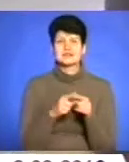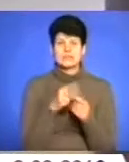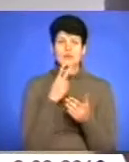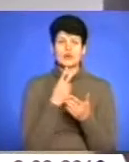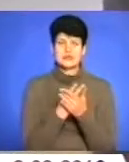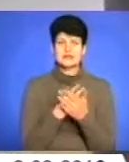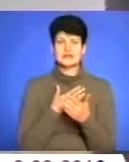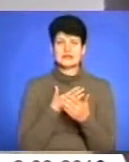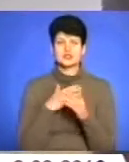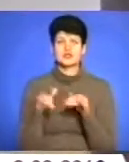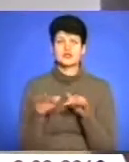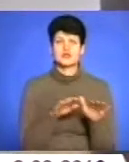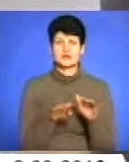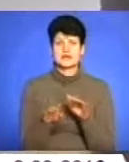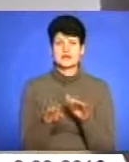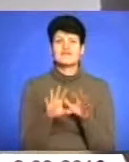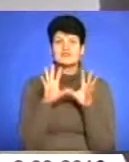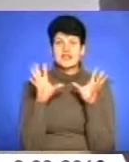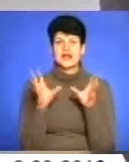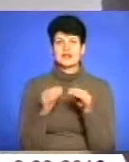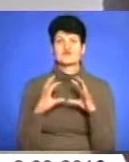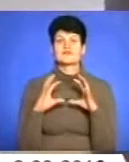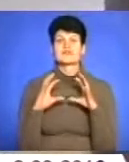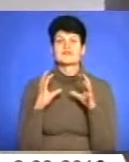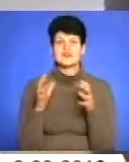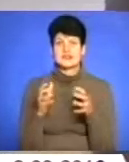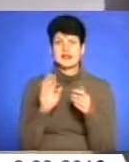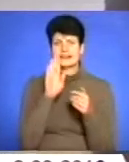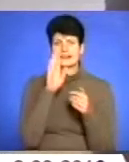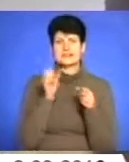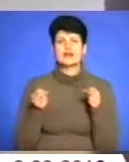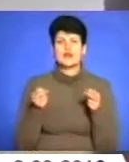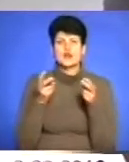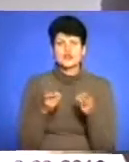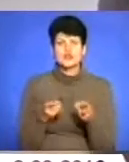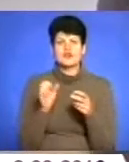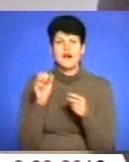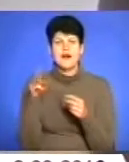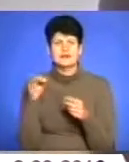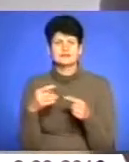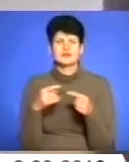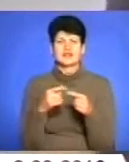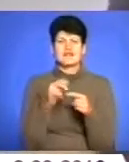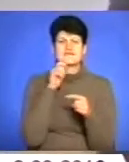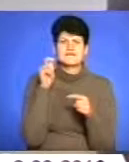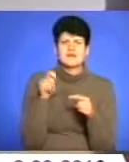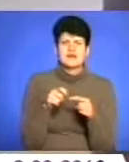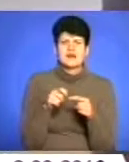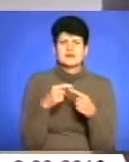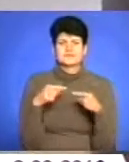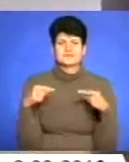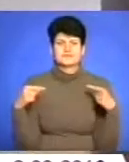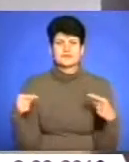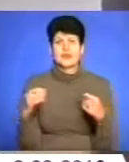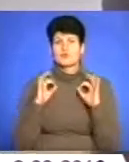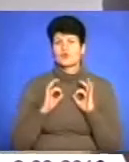події взагалі в світі, терористичні акти, війна і таке інше. А таке, як прокуратура, вона абсолютно